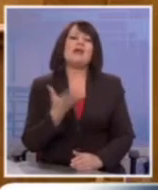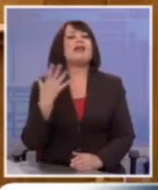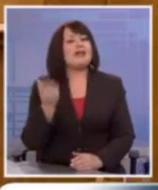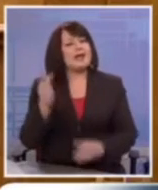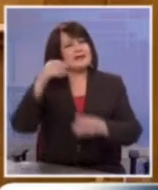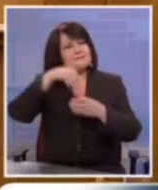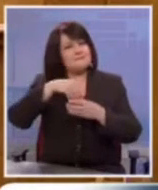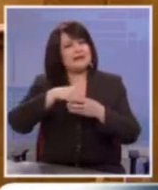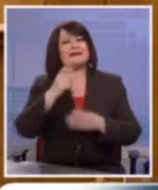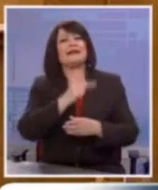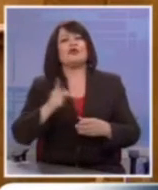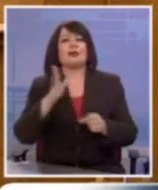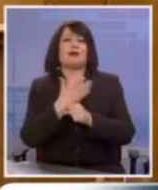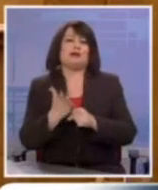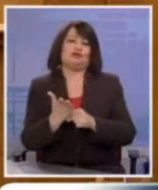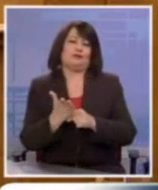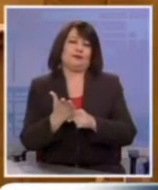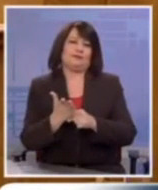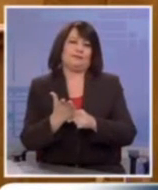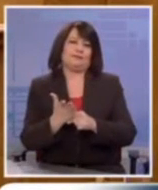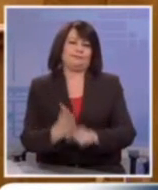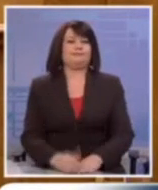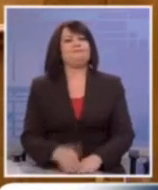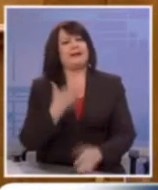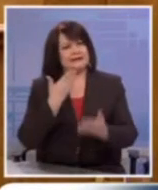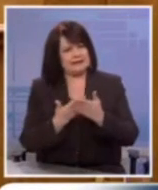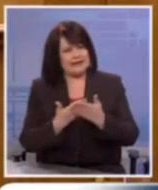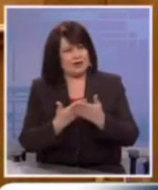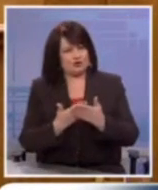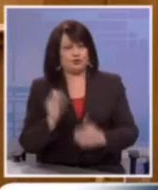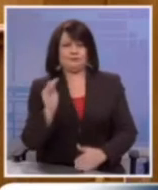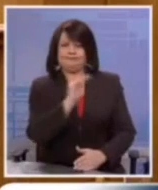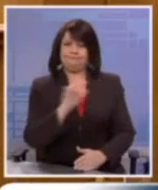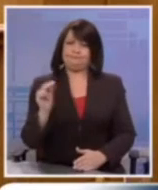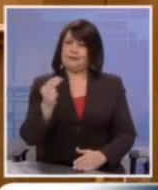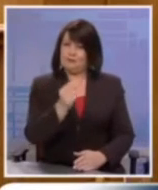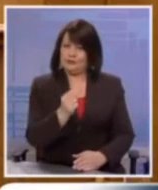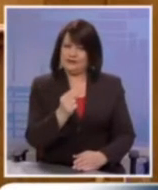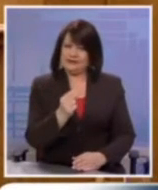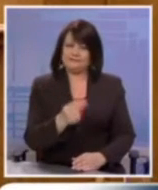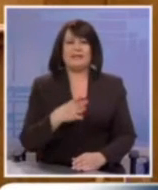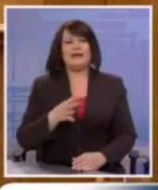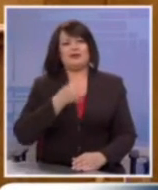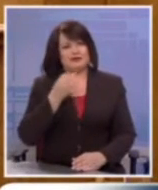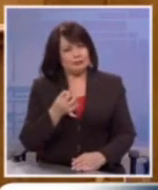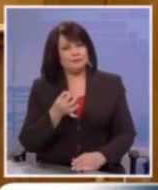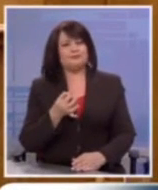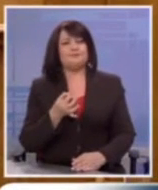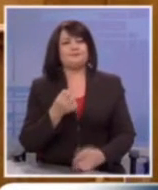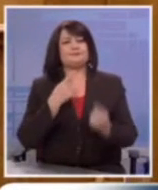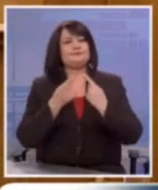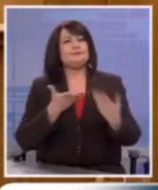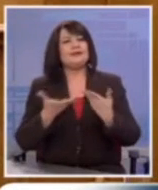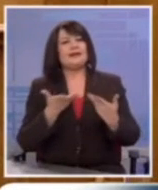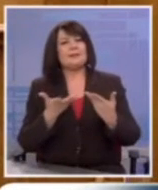σπέρμα μιας κοινωνικής καταστροφής. Τελειώνοντας, κύριε συνάδελφοι, θα ήθελα να πω ότι σε αυτή τη